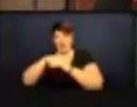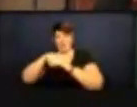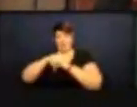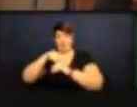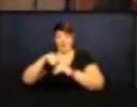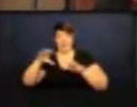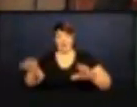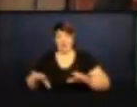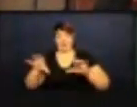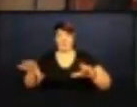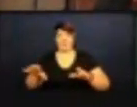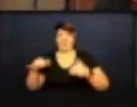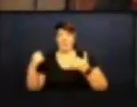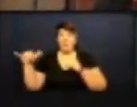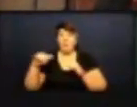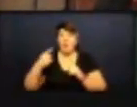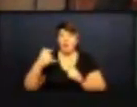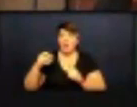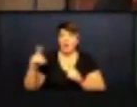shule.